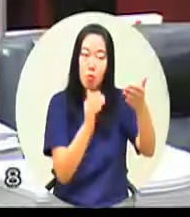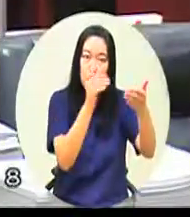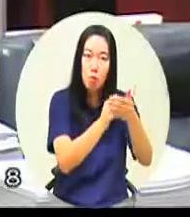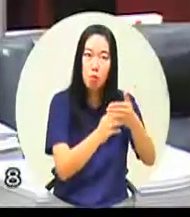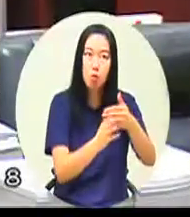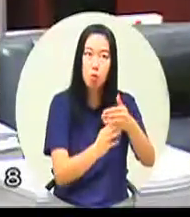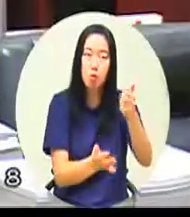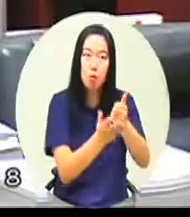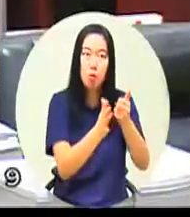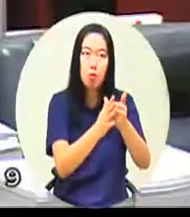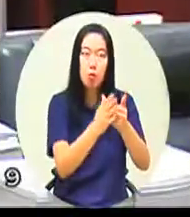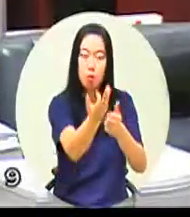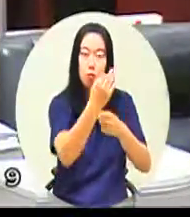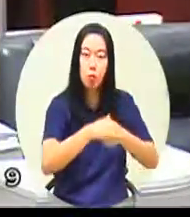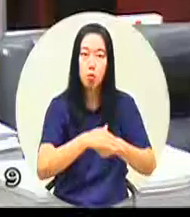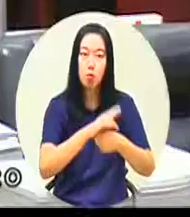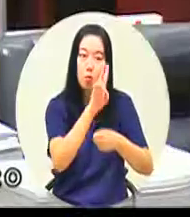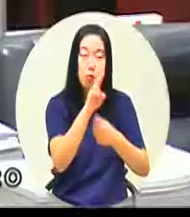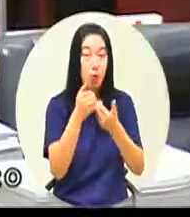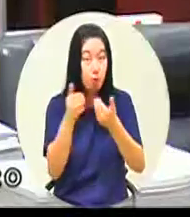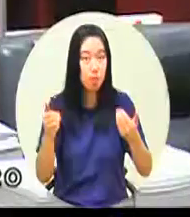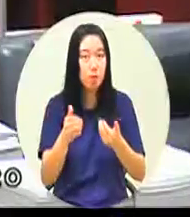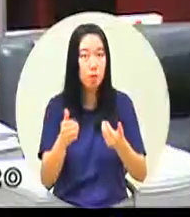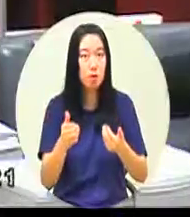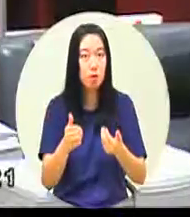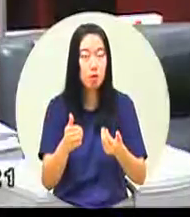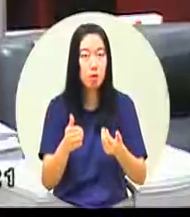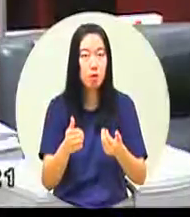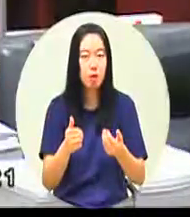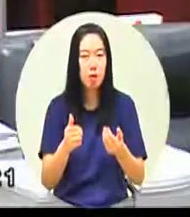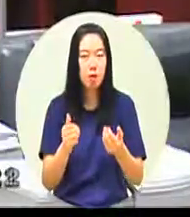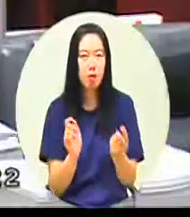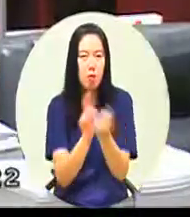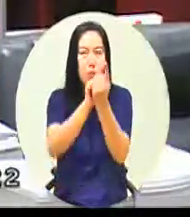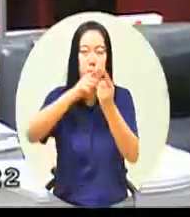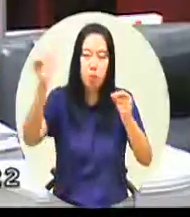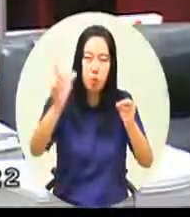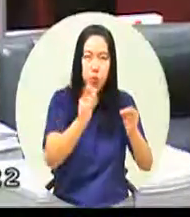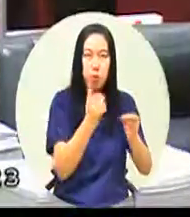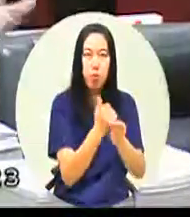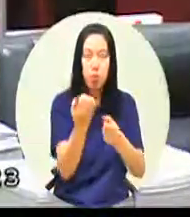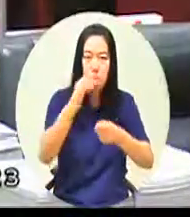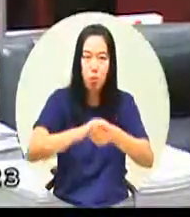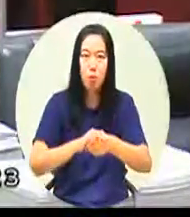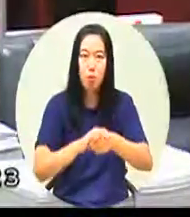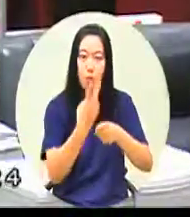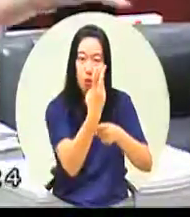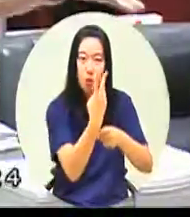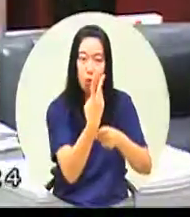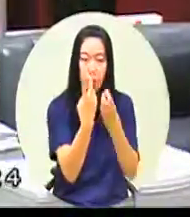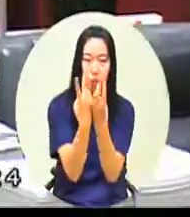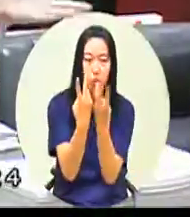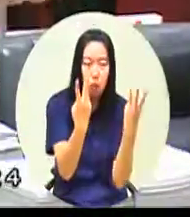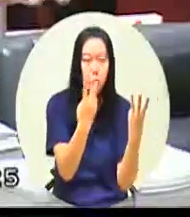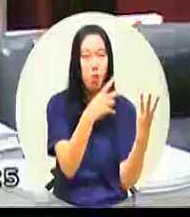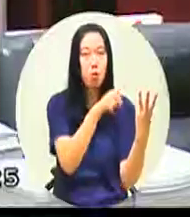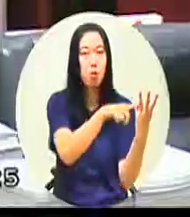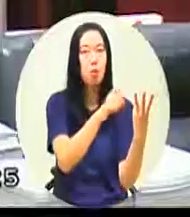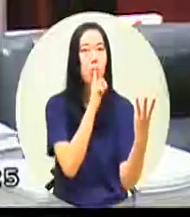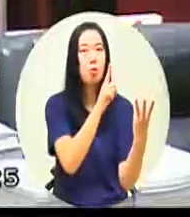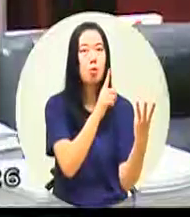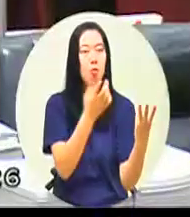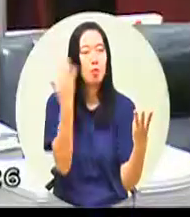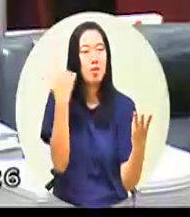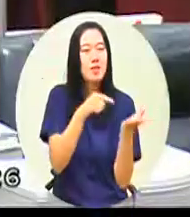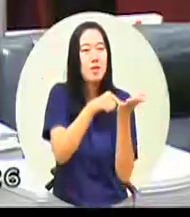补我2分而已5分地补2分第二次台风来了 我只有补到2分我还有3分这次又被那个吹